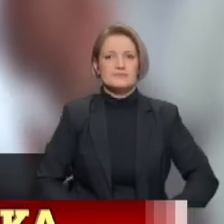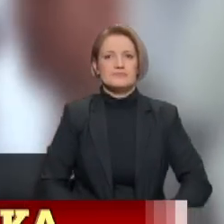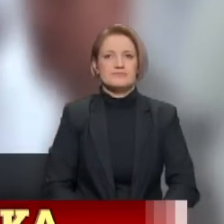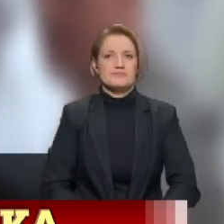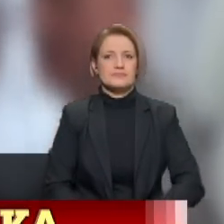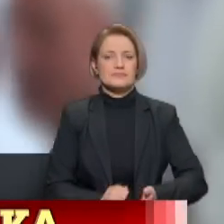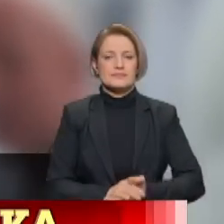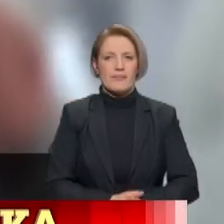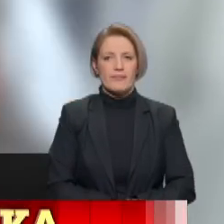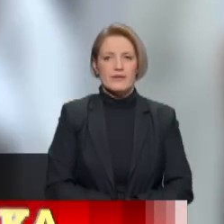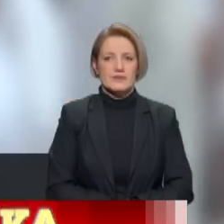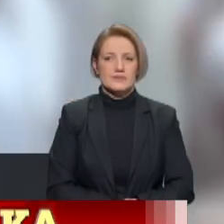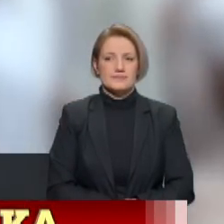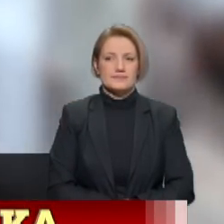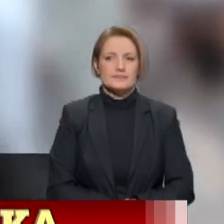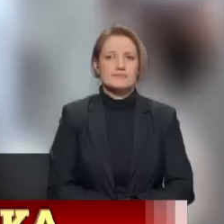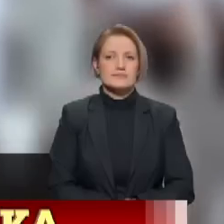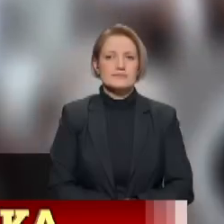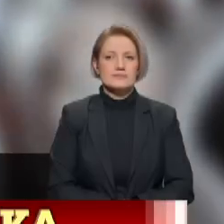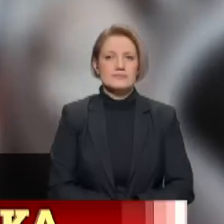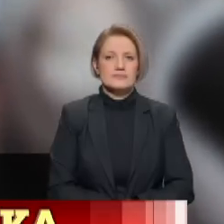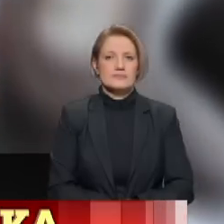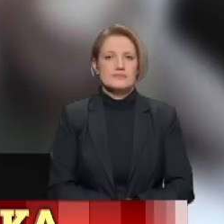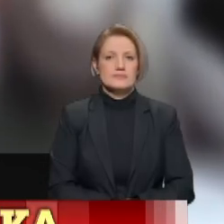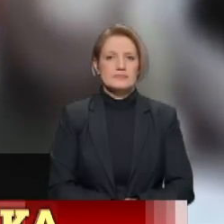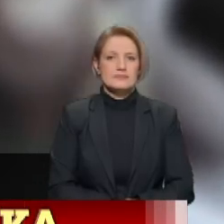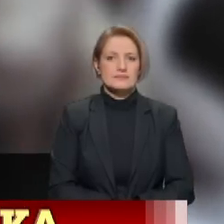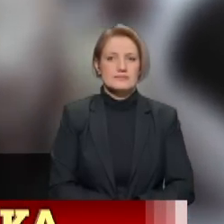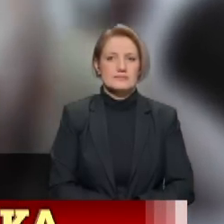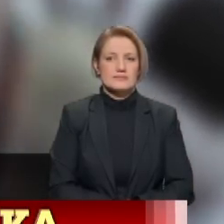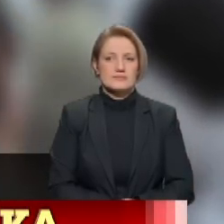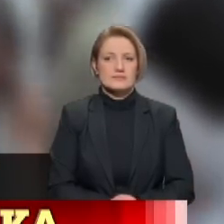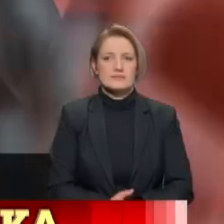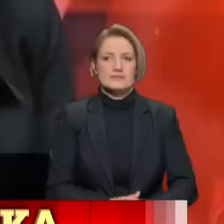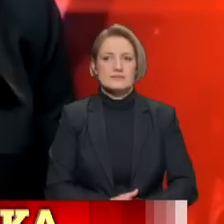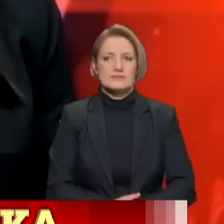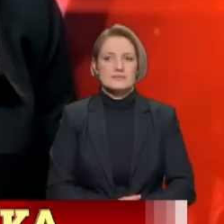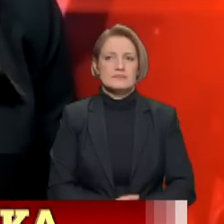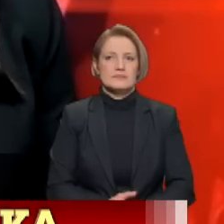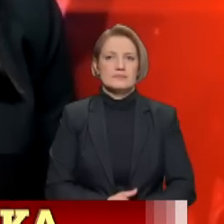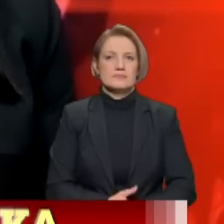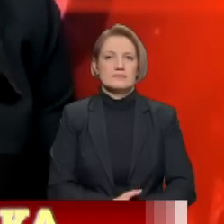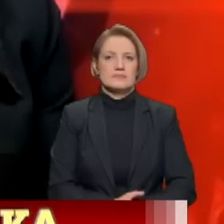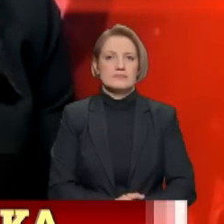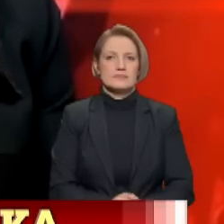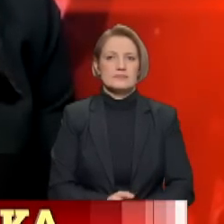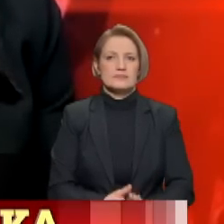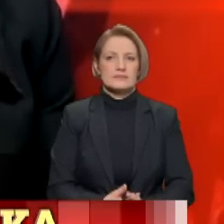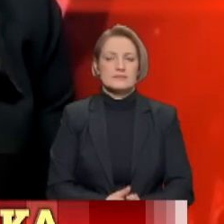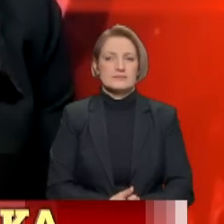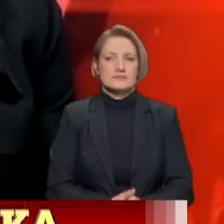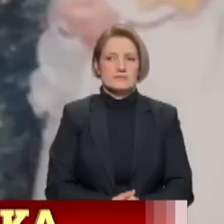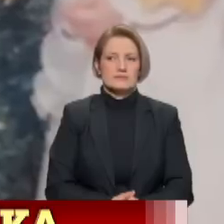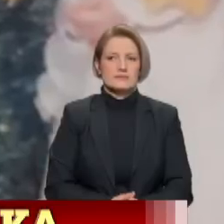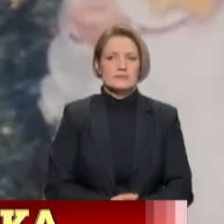tıp incelemesiyle ilgili hukuken, fiilen, vicdanen, ahlaken kabul edilemeyecek İnanılmaz iddialar var. Geldiğimiz noktada çok